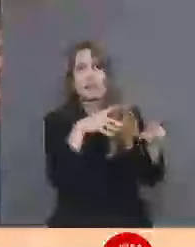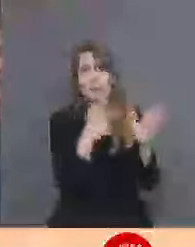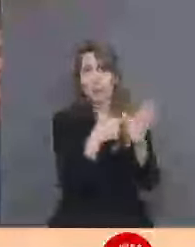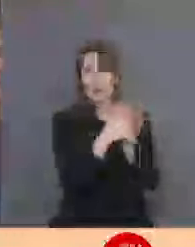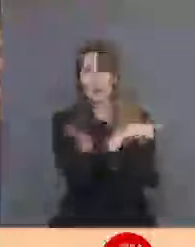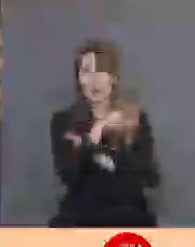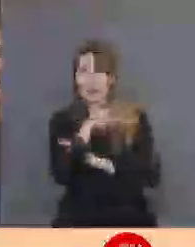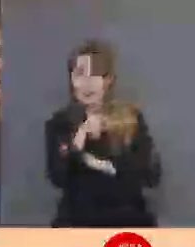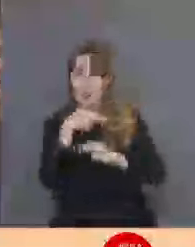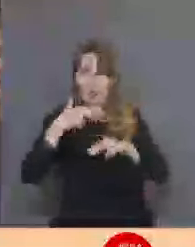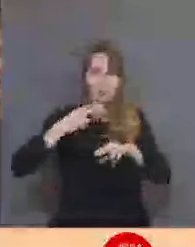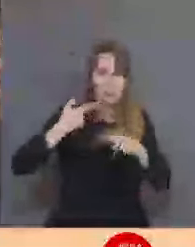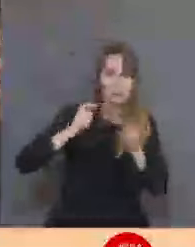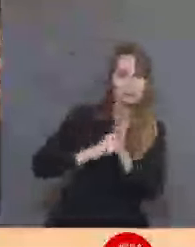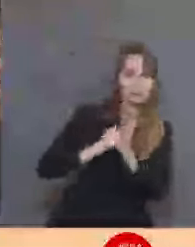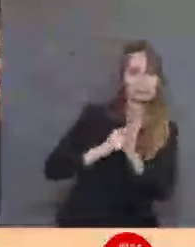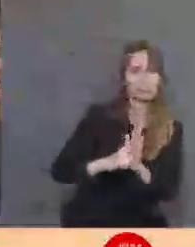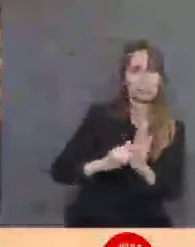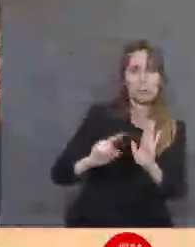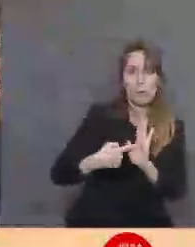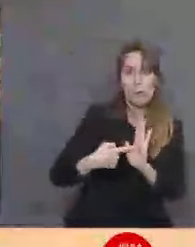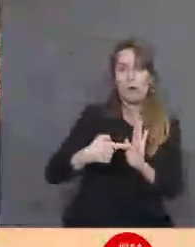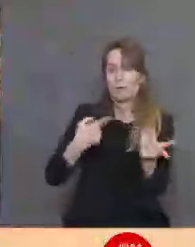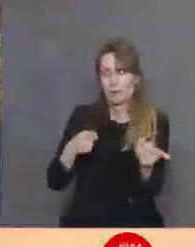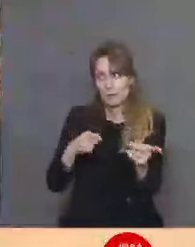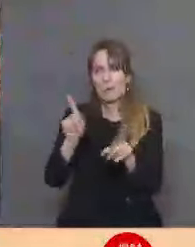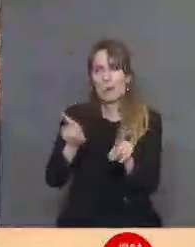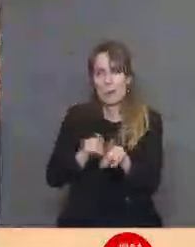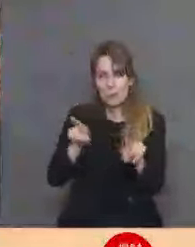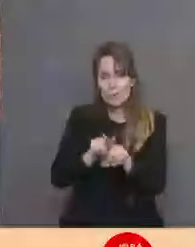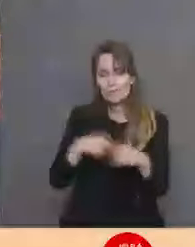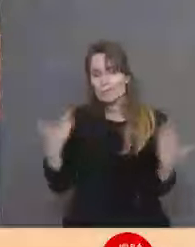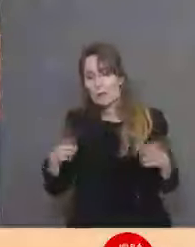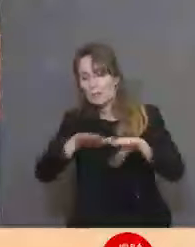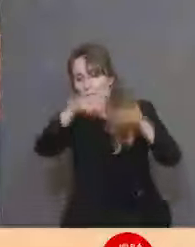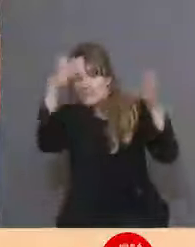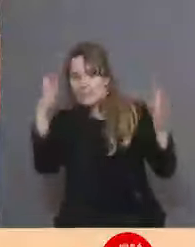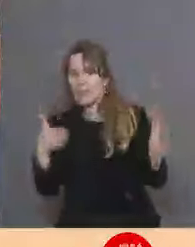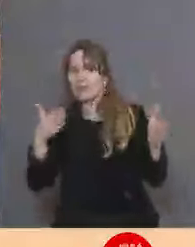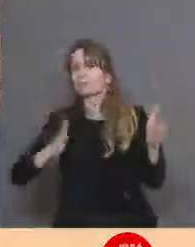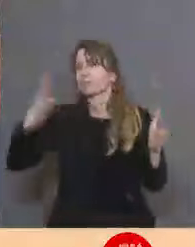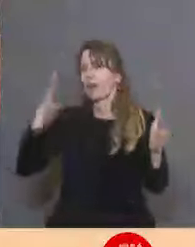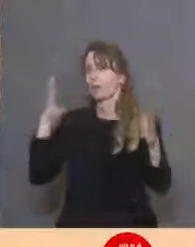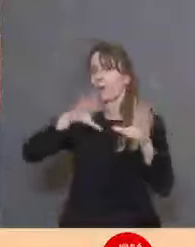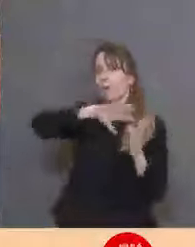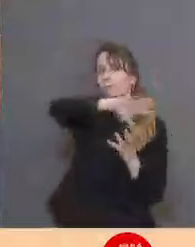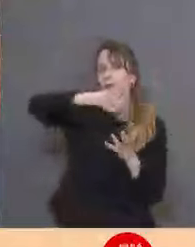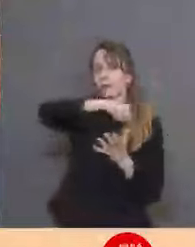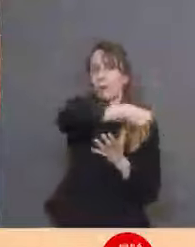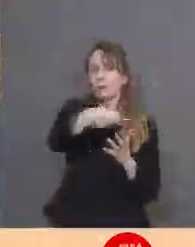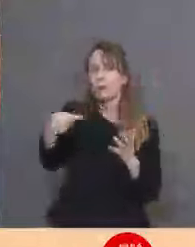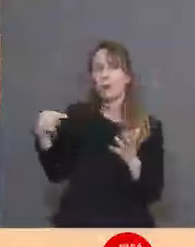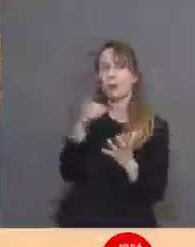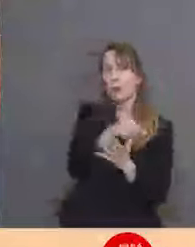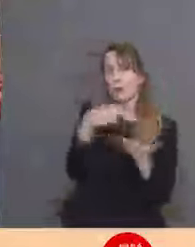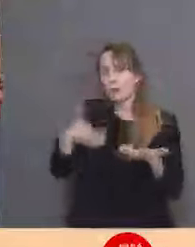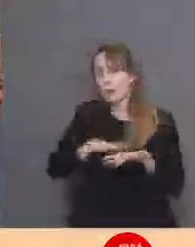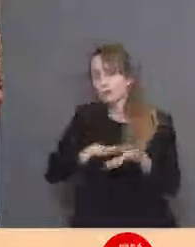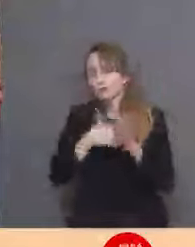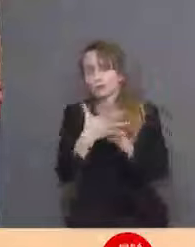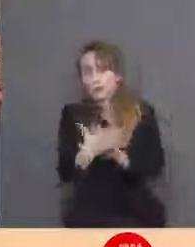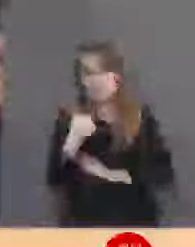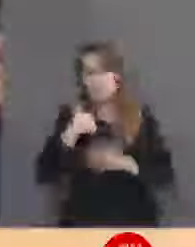plus généralement, de tout élément nouveau concernant l'avenir de la serre, autrefois équatoriale, du Jardin des Plantes. Je vous remercie.